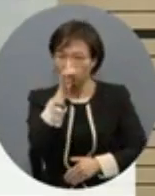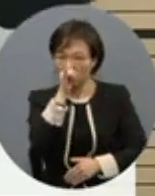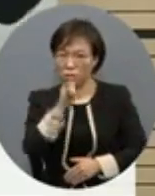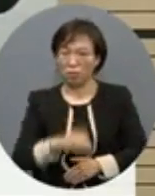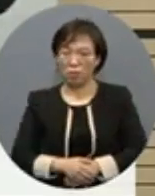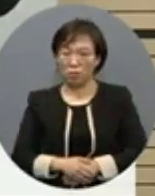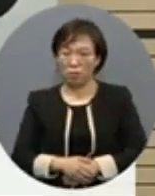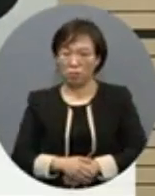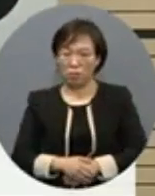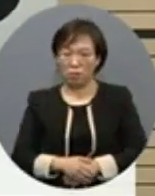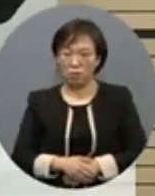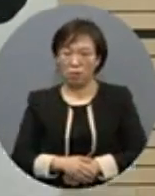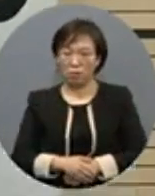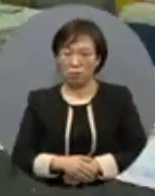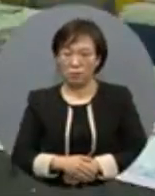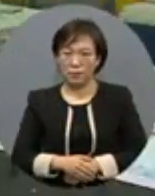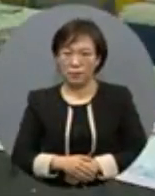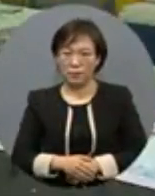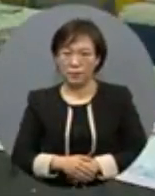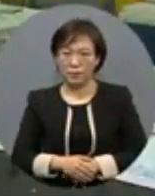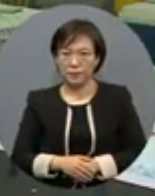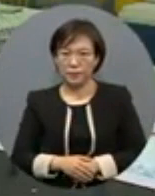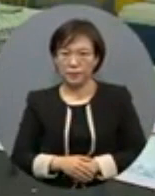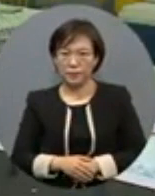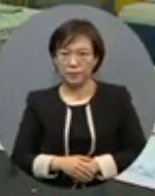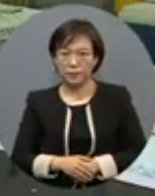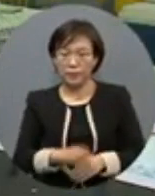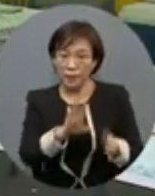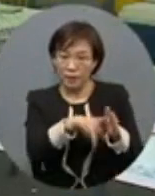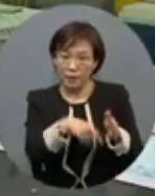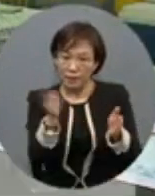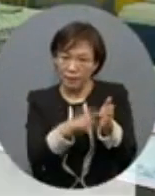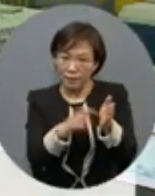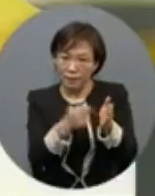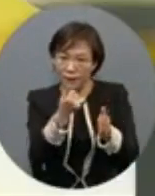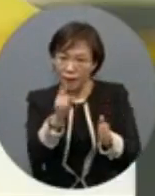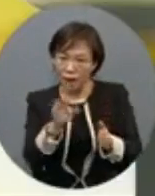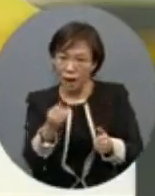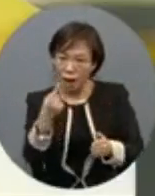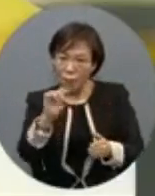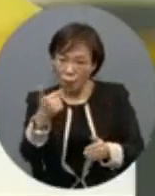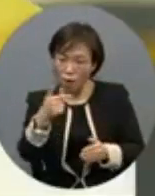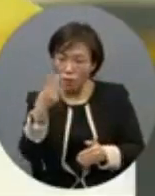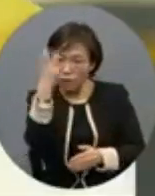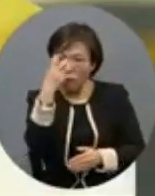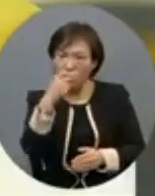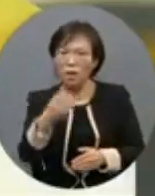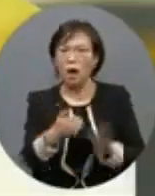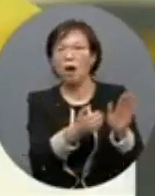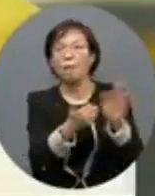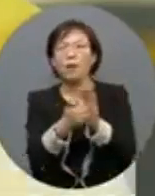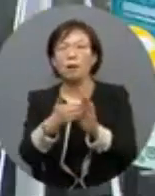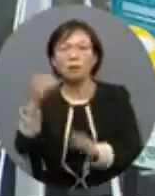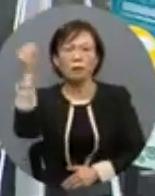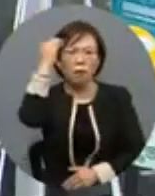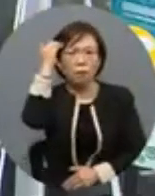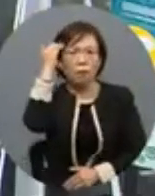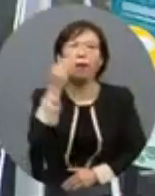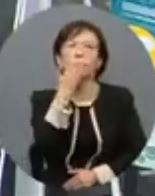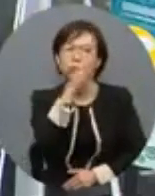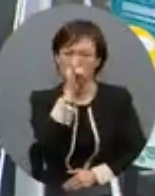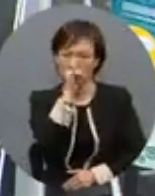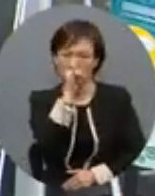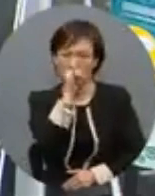게 이제 전문가들의 지적입니다 이럴 경우 신속 항원 검사 가 오히려 방역에 혼란을 줄 수도 있습니다